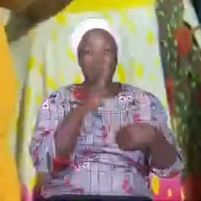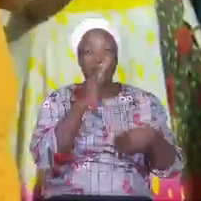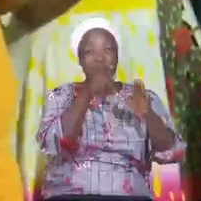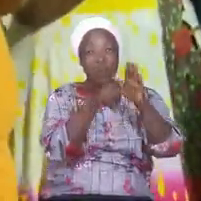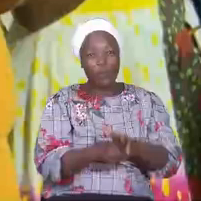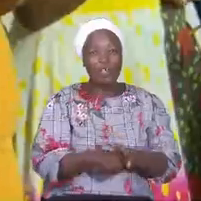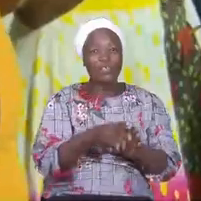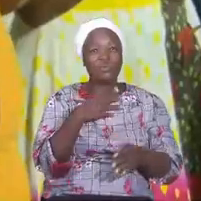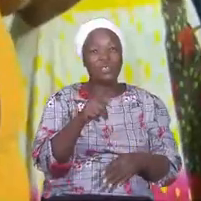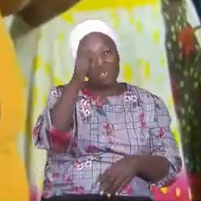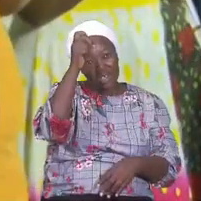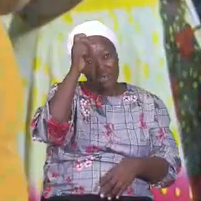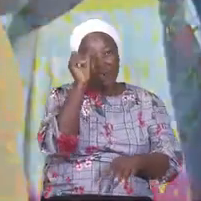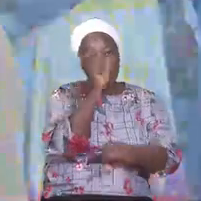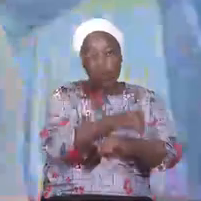verront.